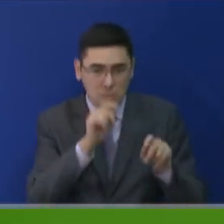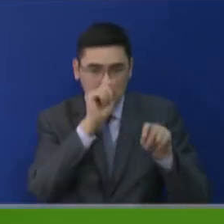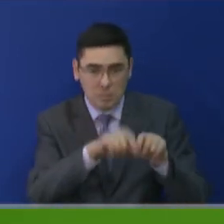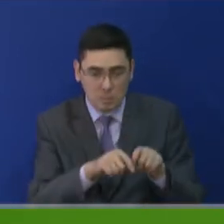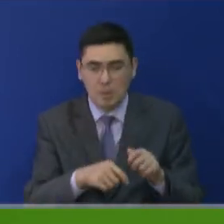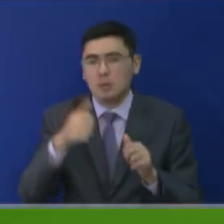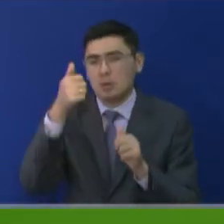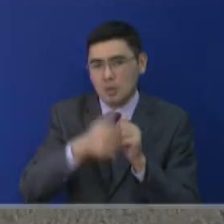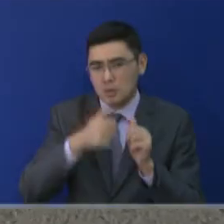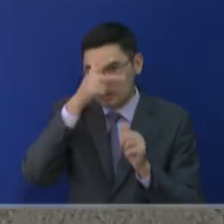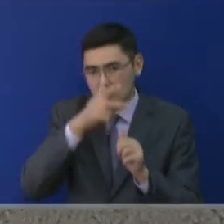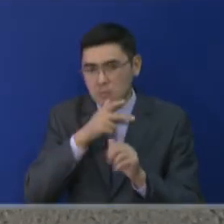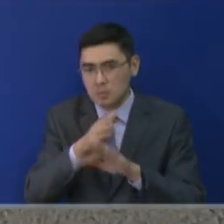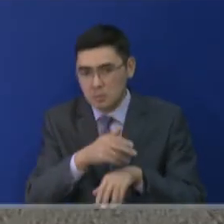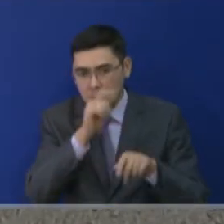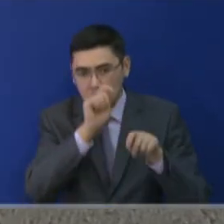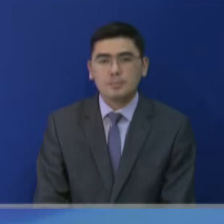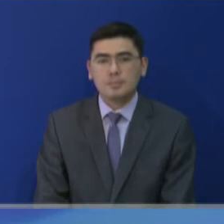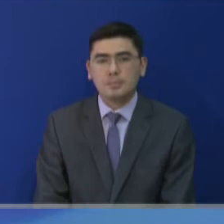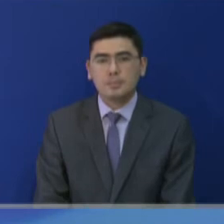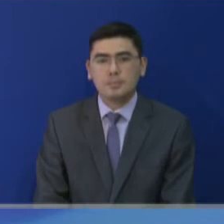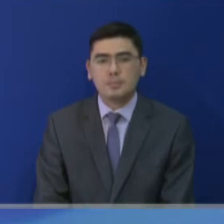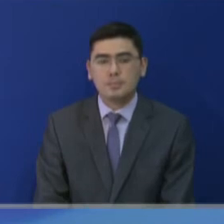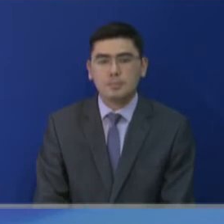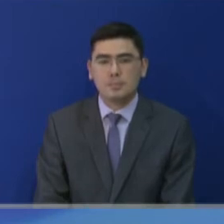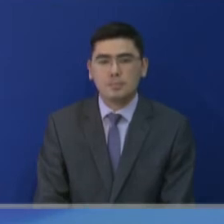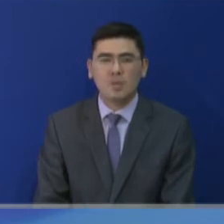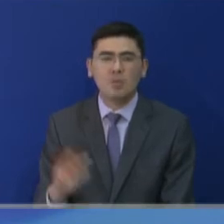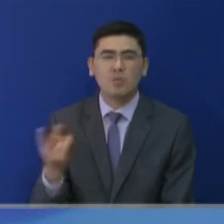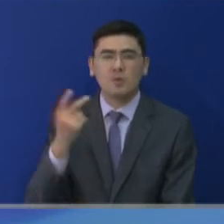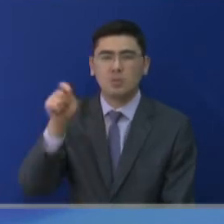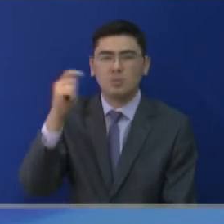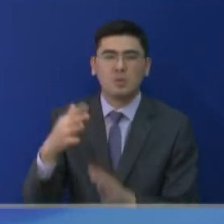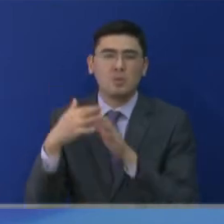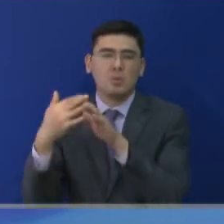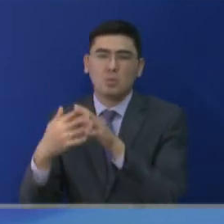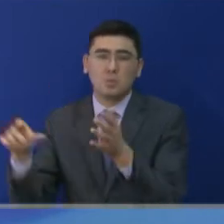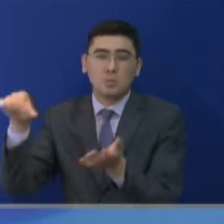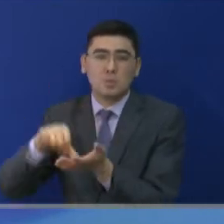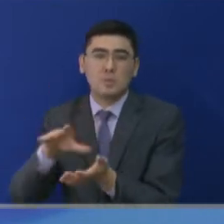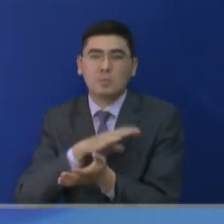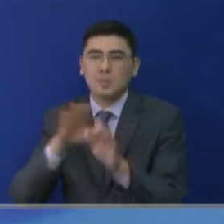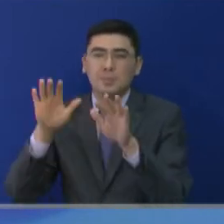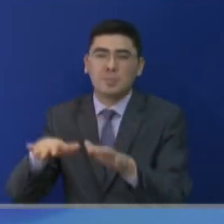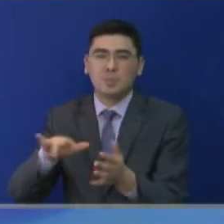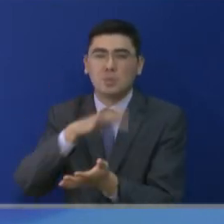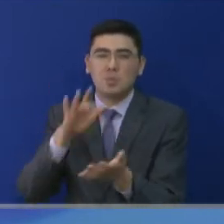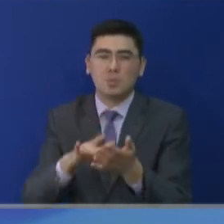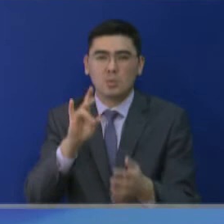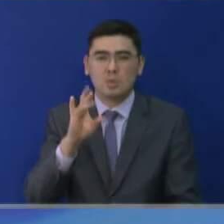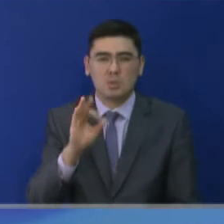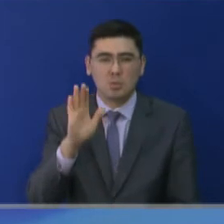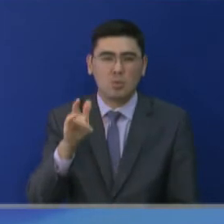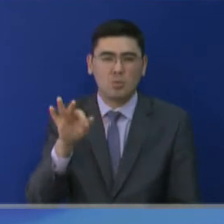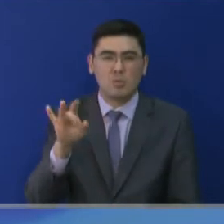Қарымбай, Аслан Ертісбаев, Семей телеарнасы. Екінші дүниежүзілік соғысқа қатысып, Новгород облысында хабар ошарсыз кеткен